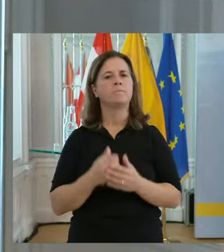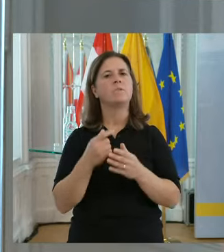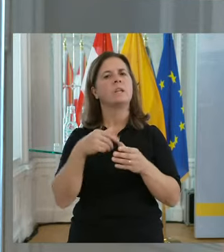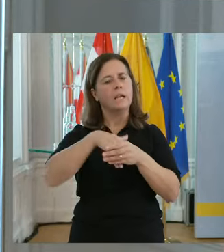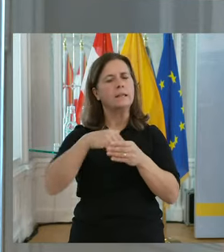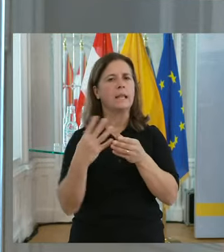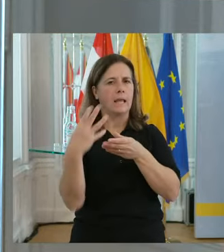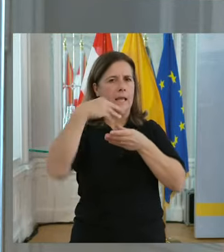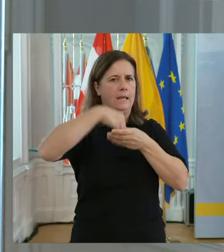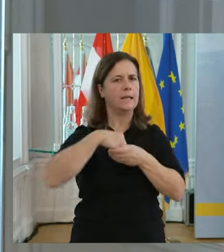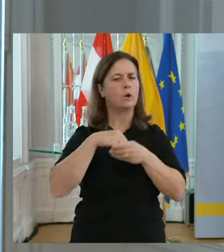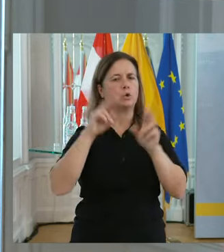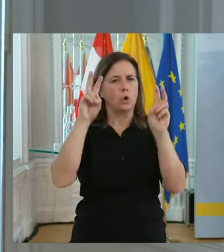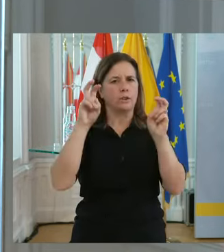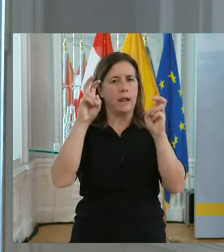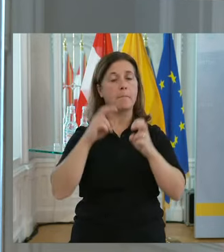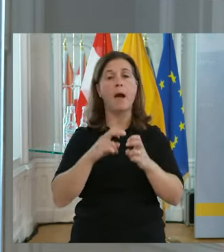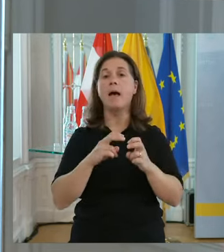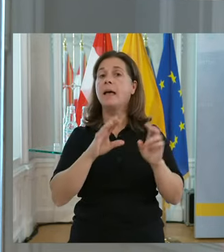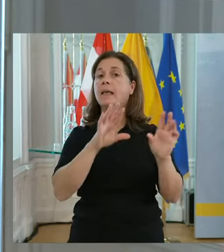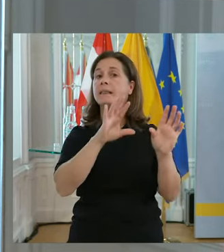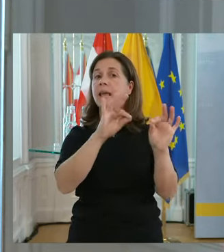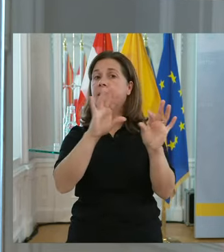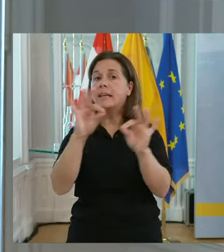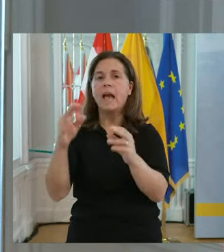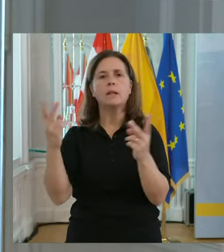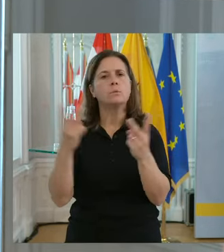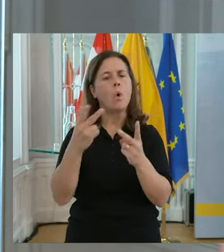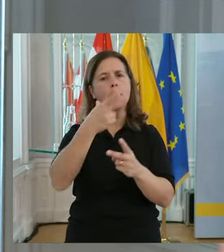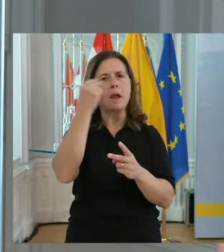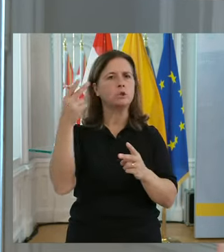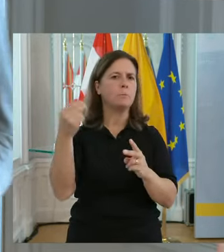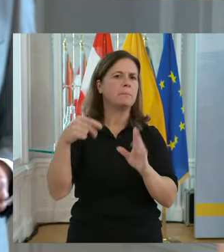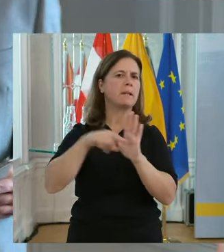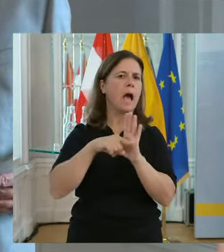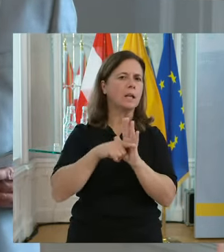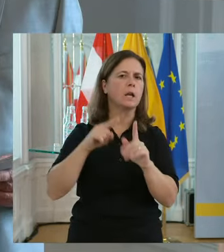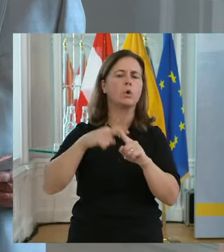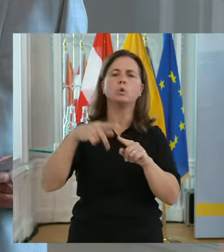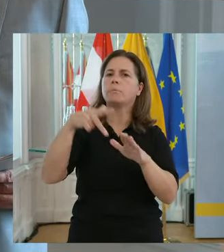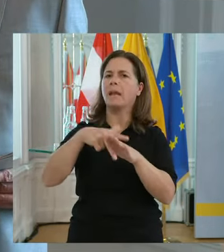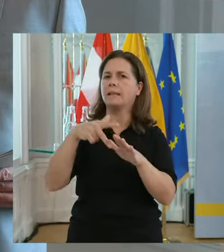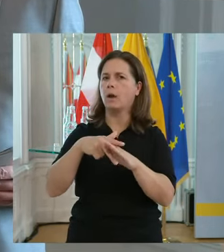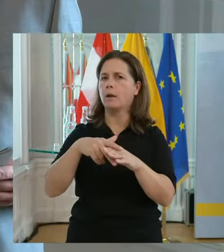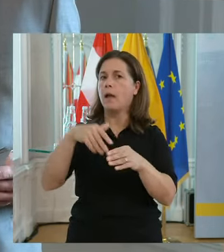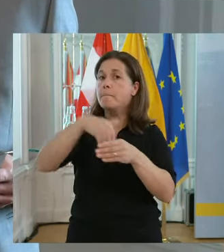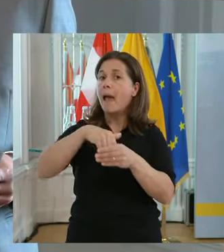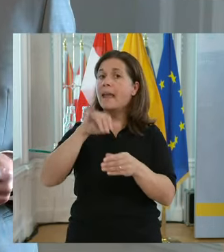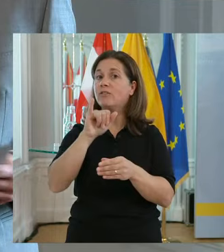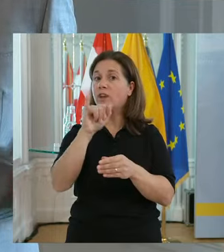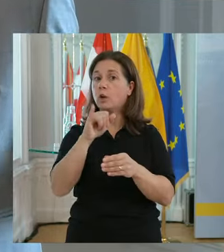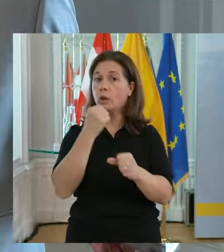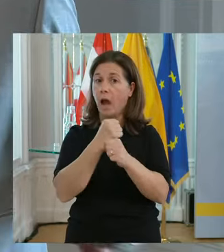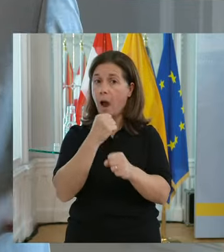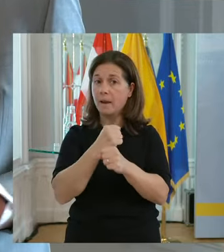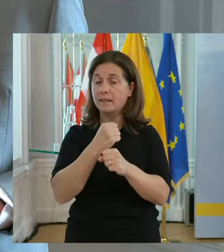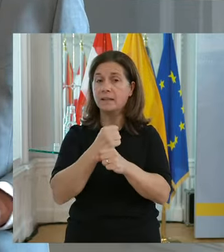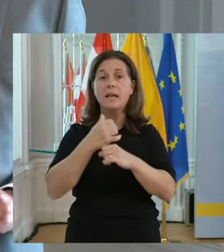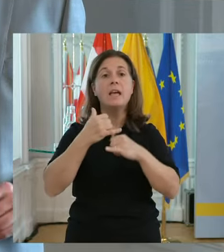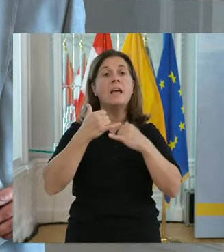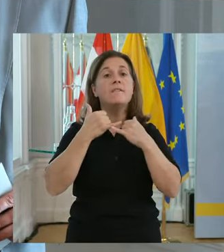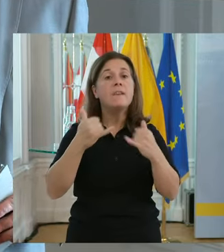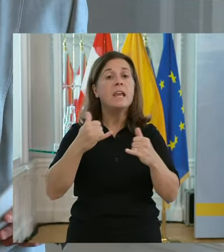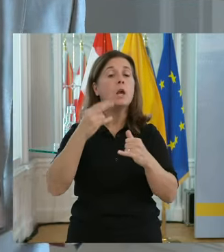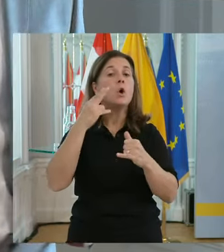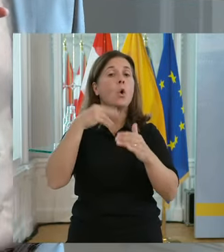Inklusion ein. In welchen Tätigkeitsfeldern Menschen mit Benachteiligungen und Behinderungen bei Infineon zum Einsatz kommen, wie sich das auf das